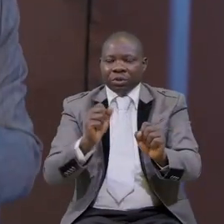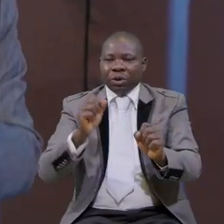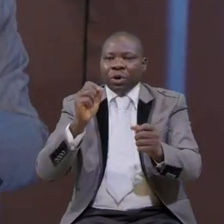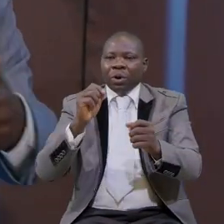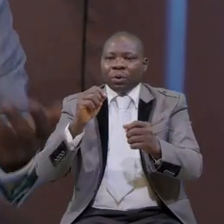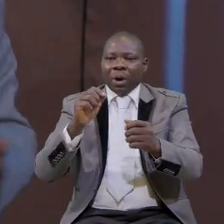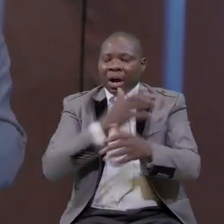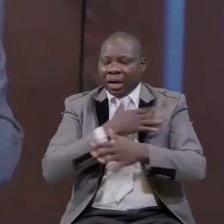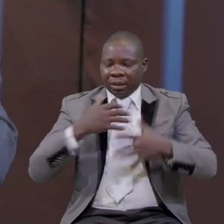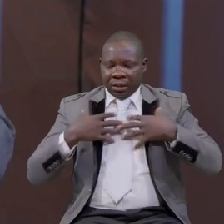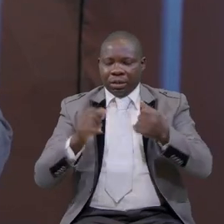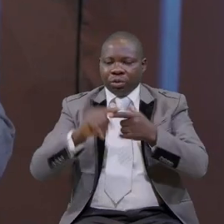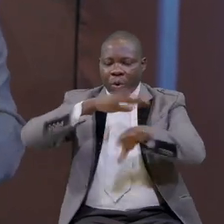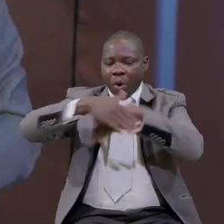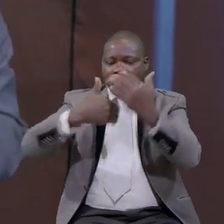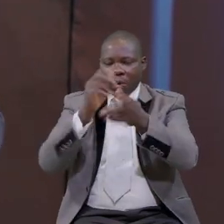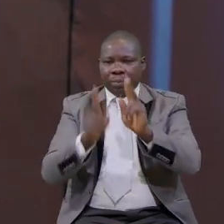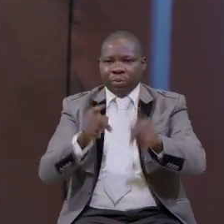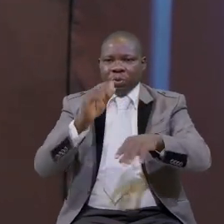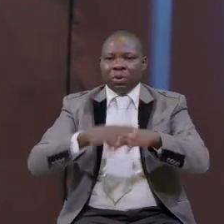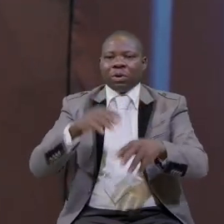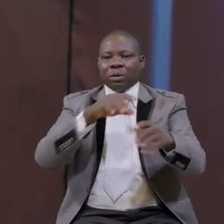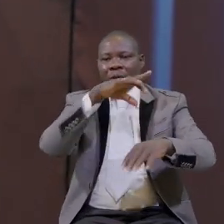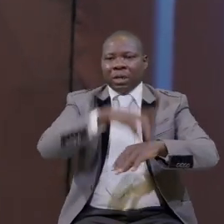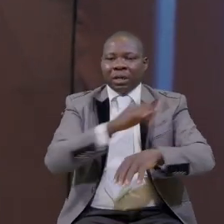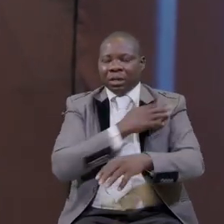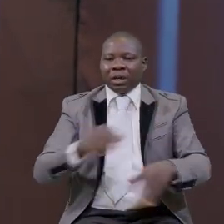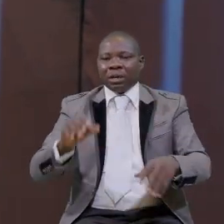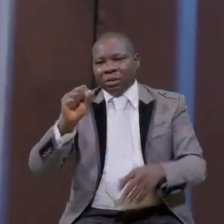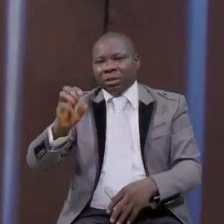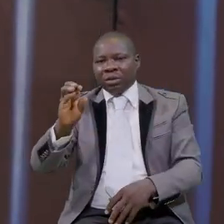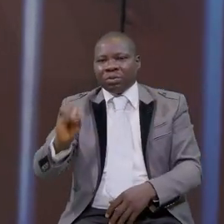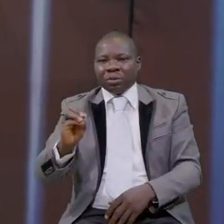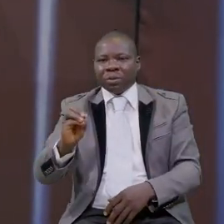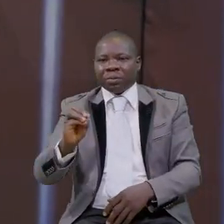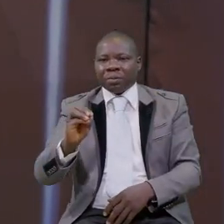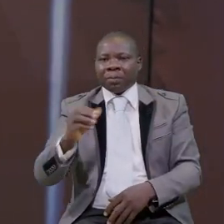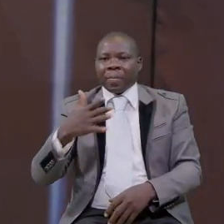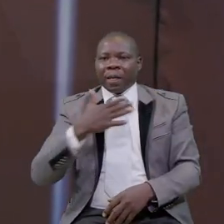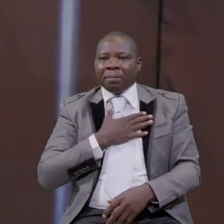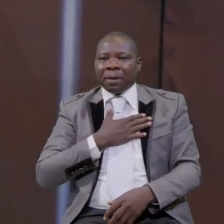à tout le monde sur la terre. Ainsi donc,